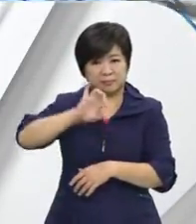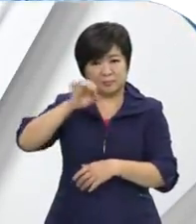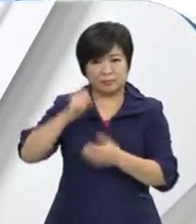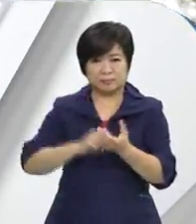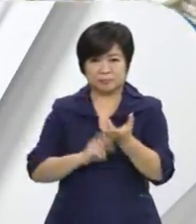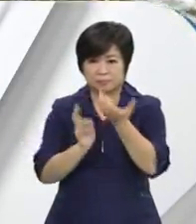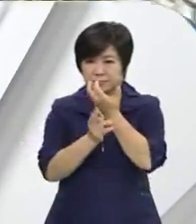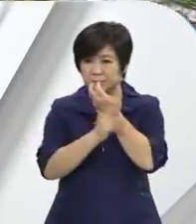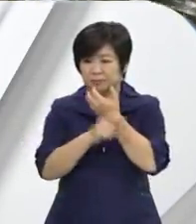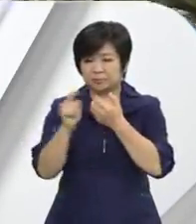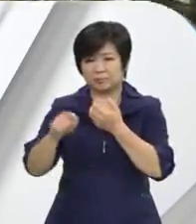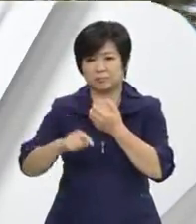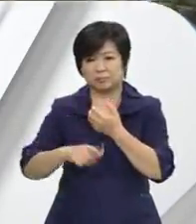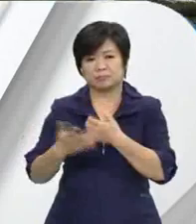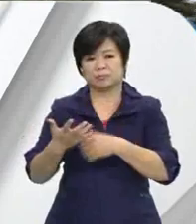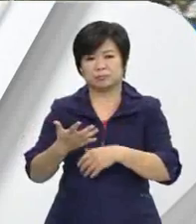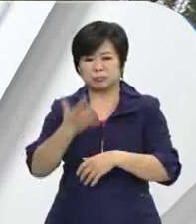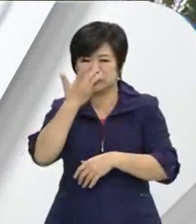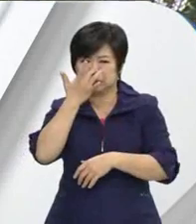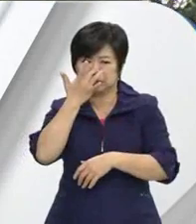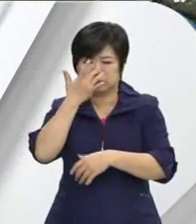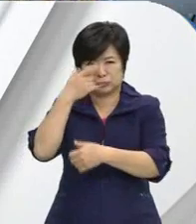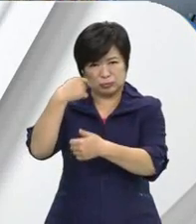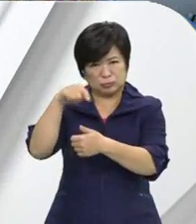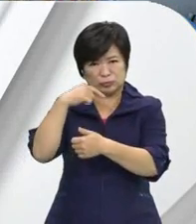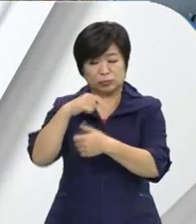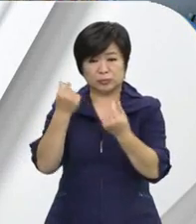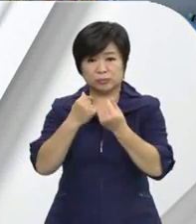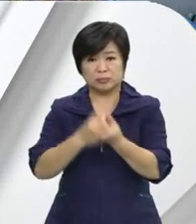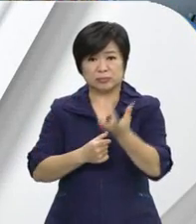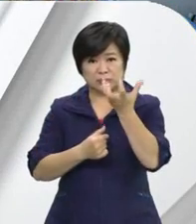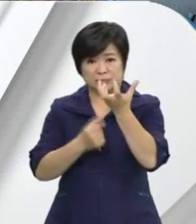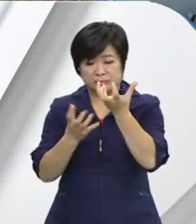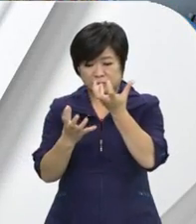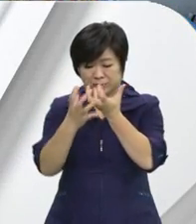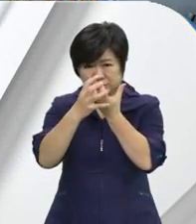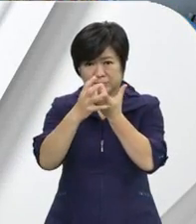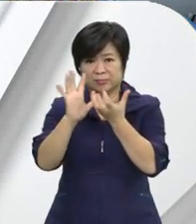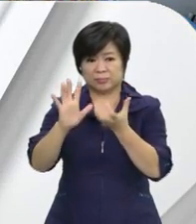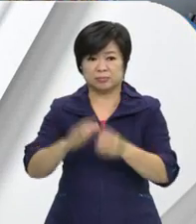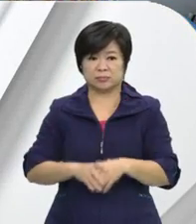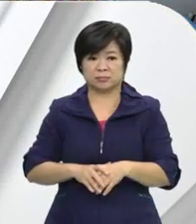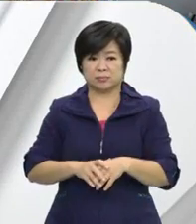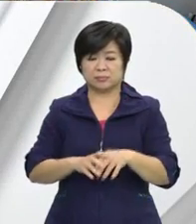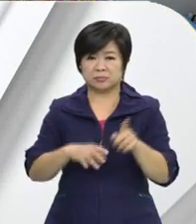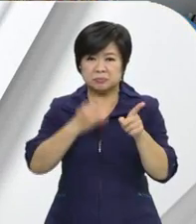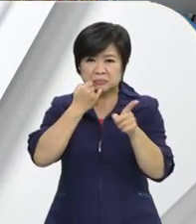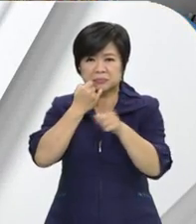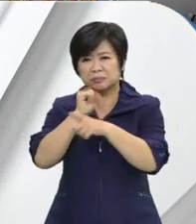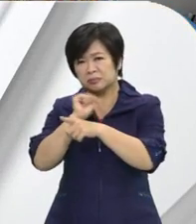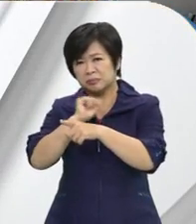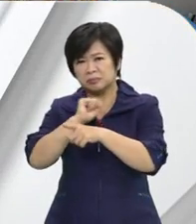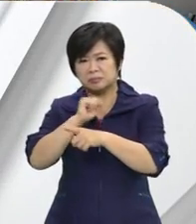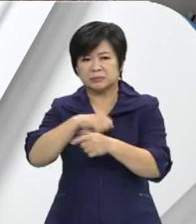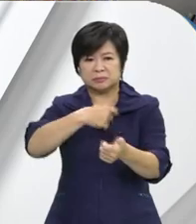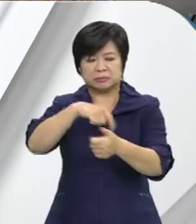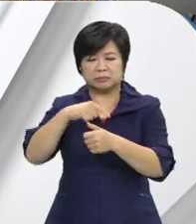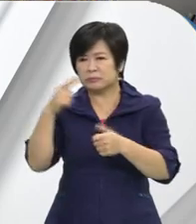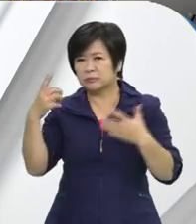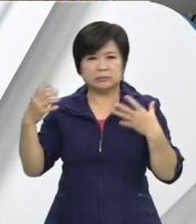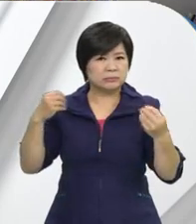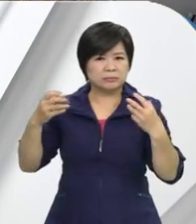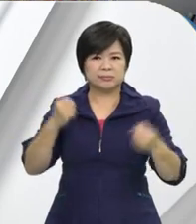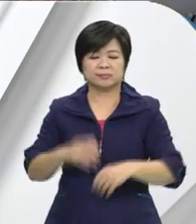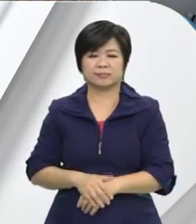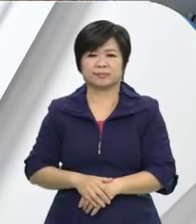嘅，去来讲得来，因为其他全部要套袋也到咩？那些好做，那些唔好做，又搞唔清楚呢，